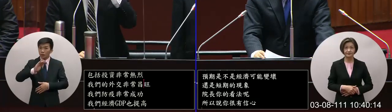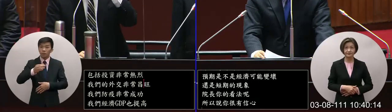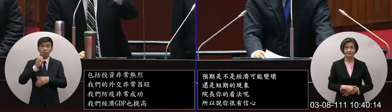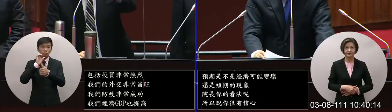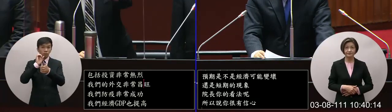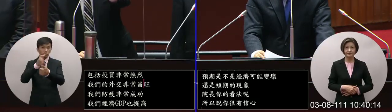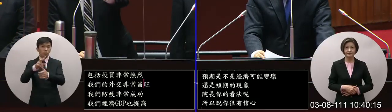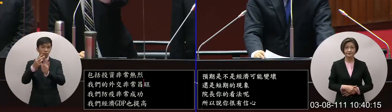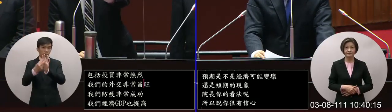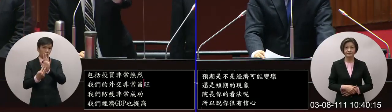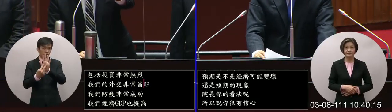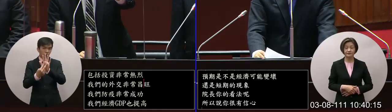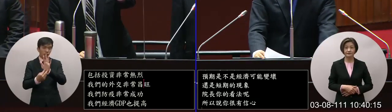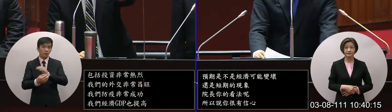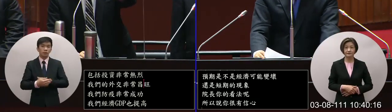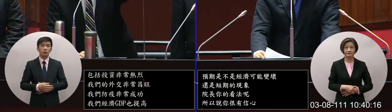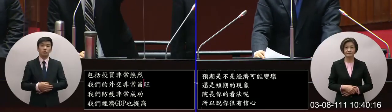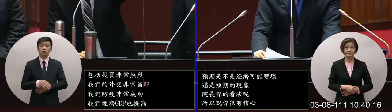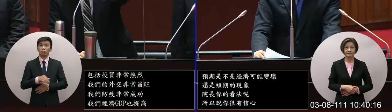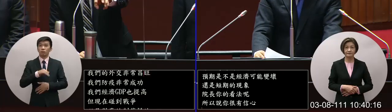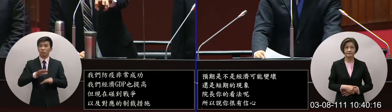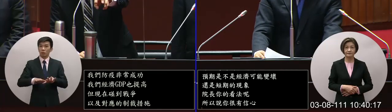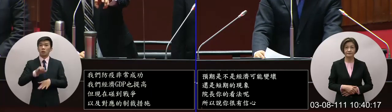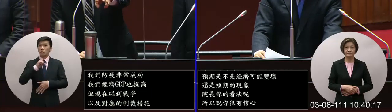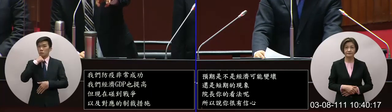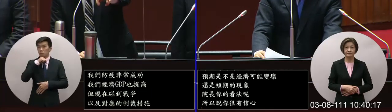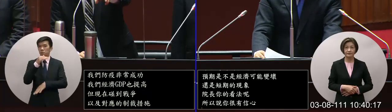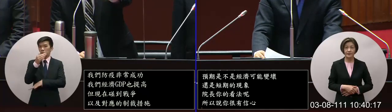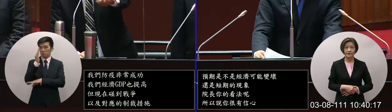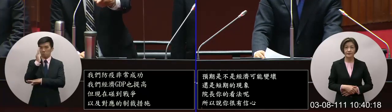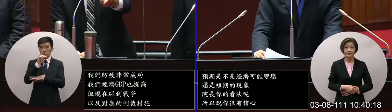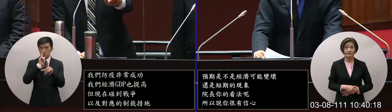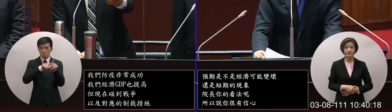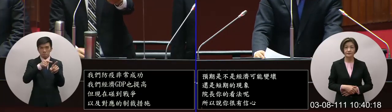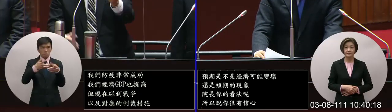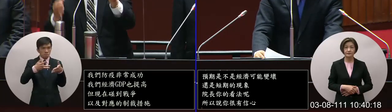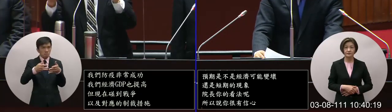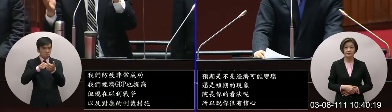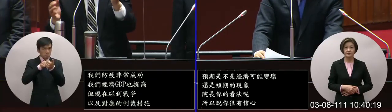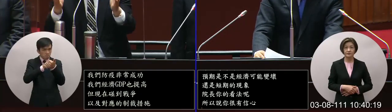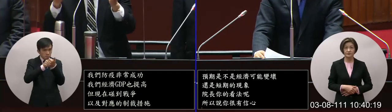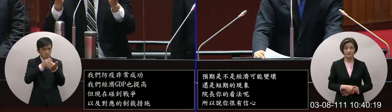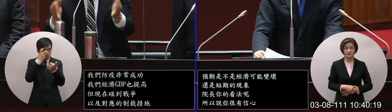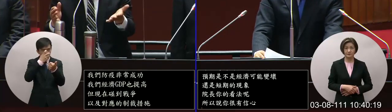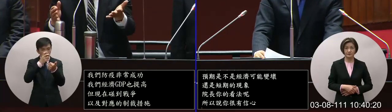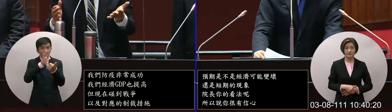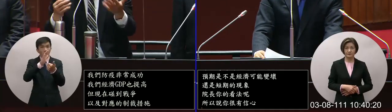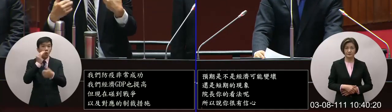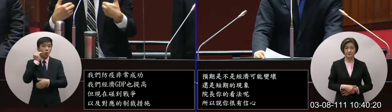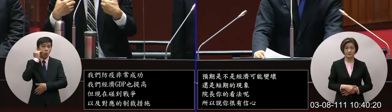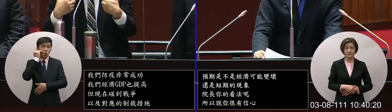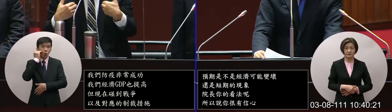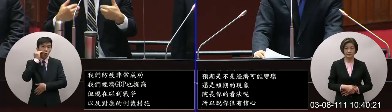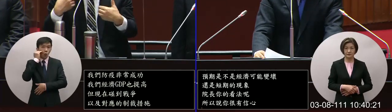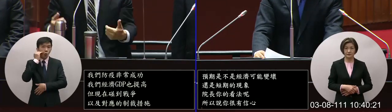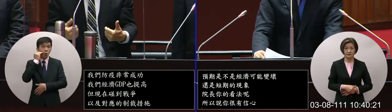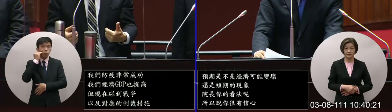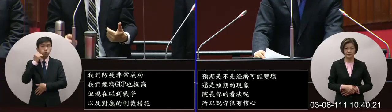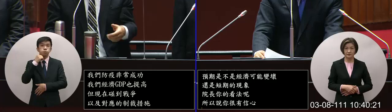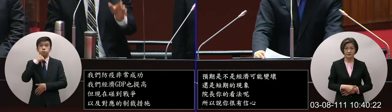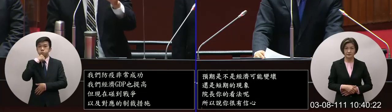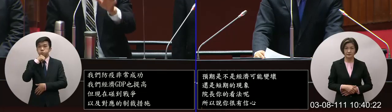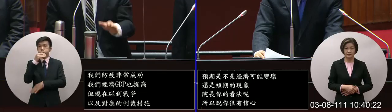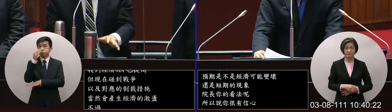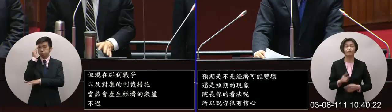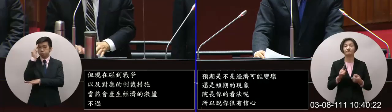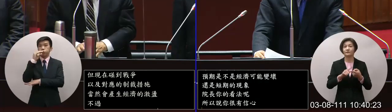不过我对相关的政府都是紧盯着，如果真的有到需要国安基金进